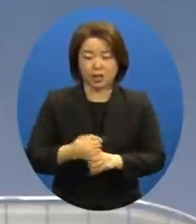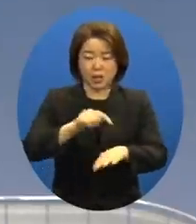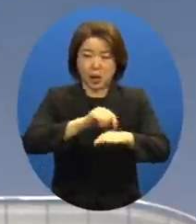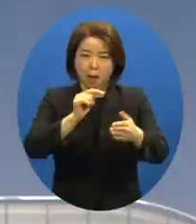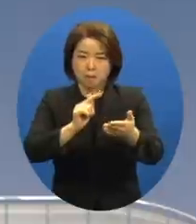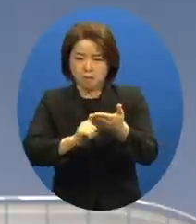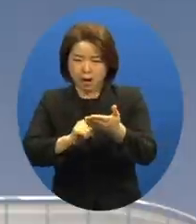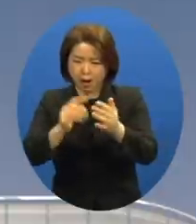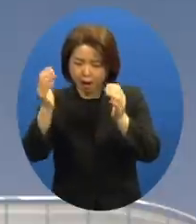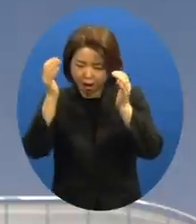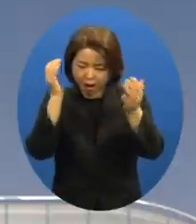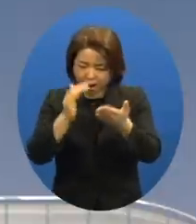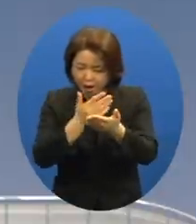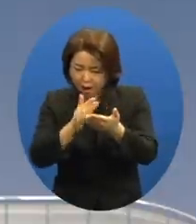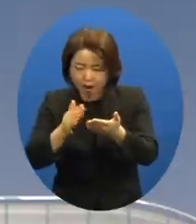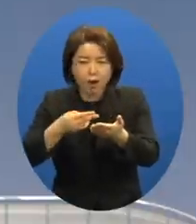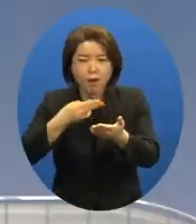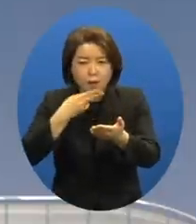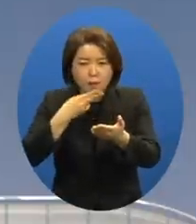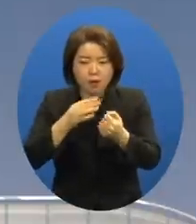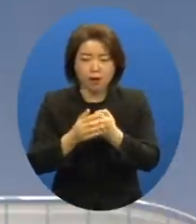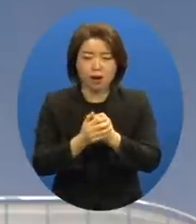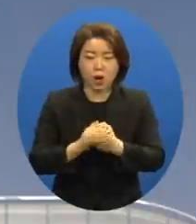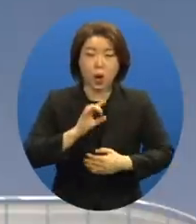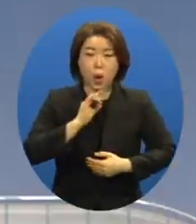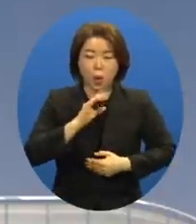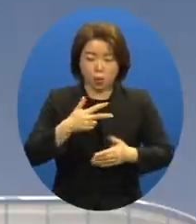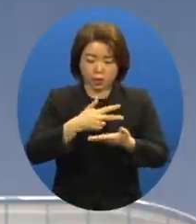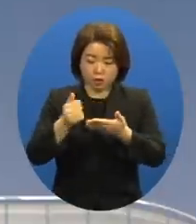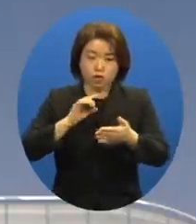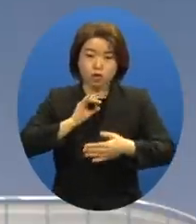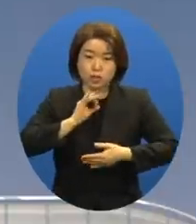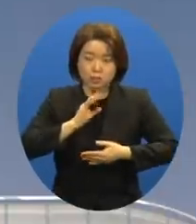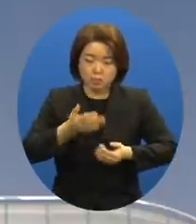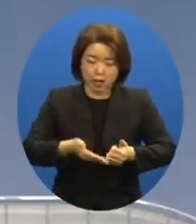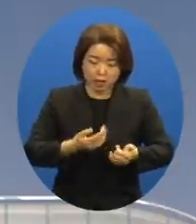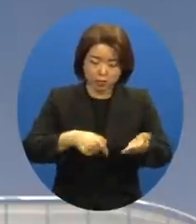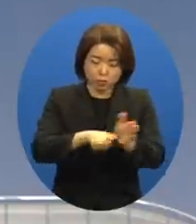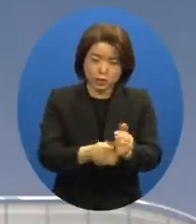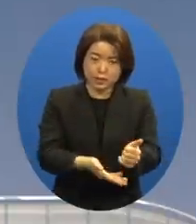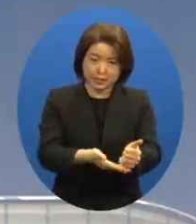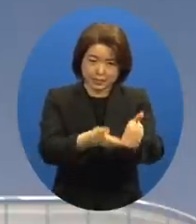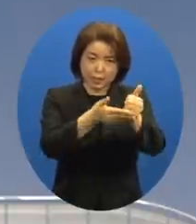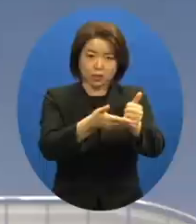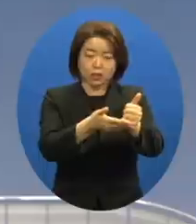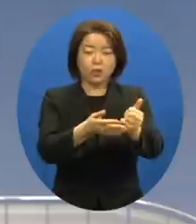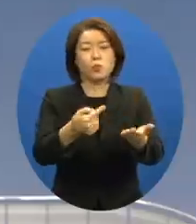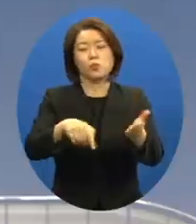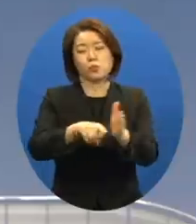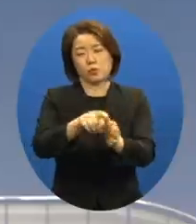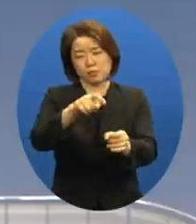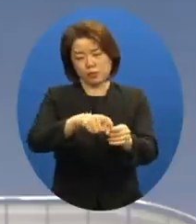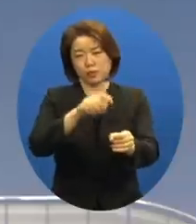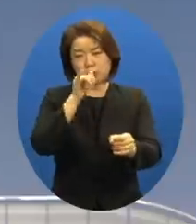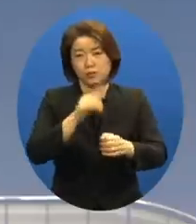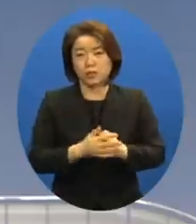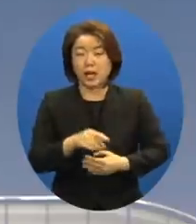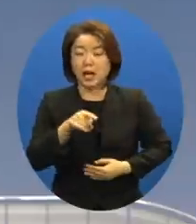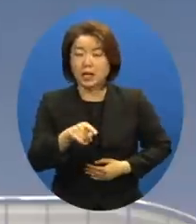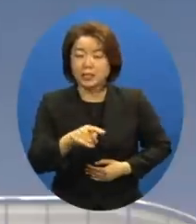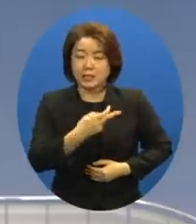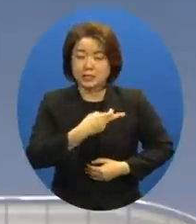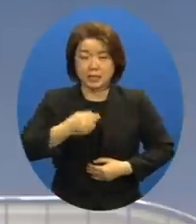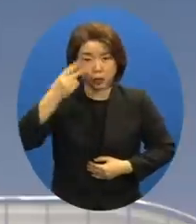마음이 헛갈릴 이미 없이 오직 주님만을 섬기게 하려는 것입니다 이것이 사도